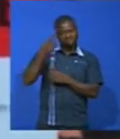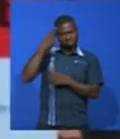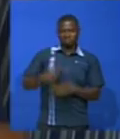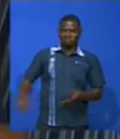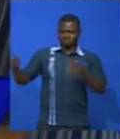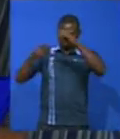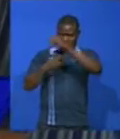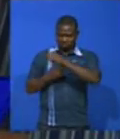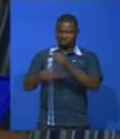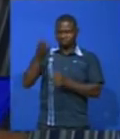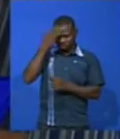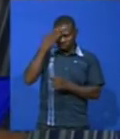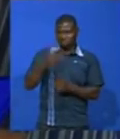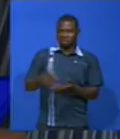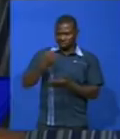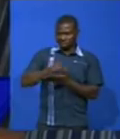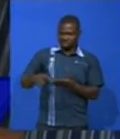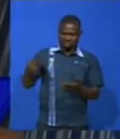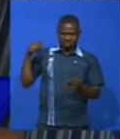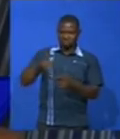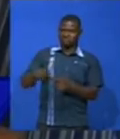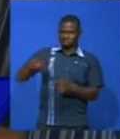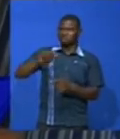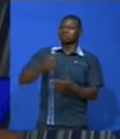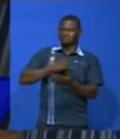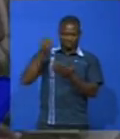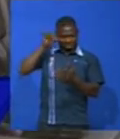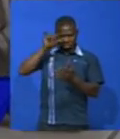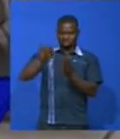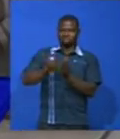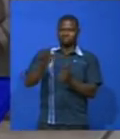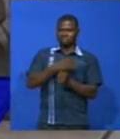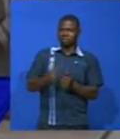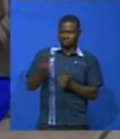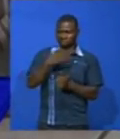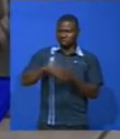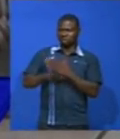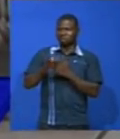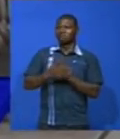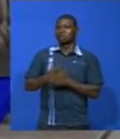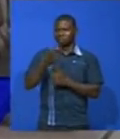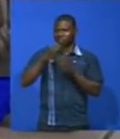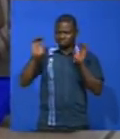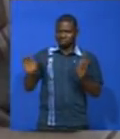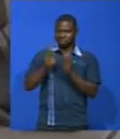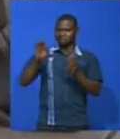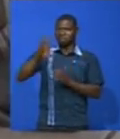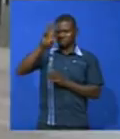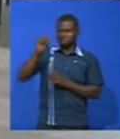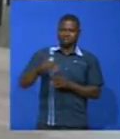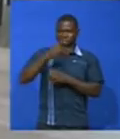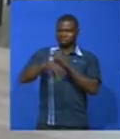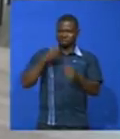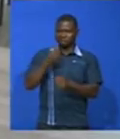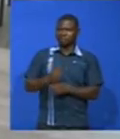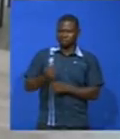à l'image. Une formation qui s'inscrit dans le cadre de la célébration des 50 ans du FESPACO, prévu se